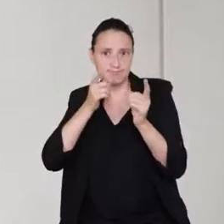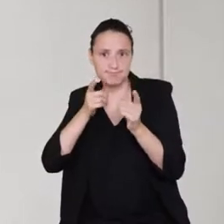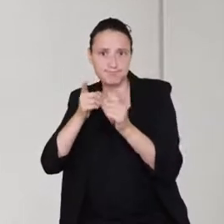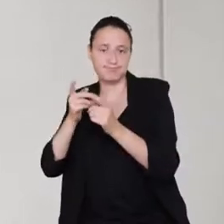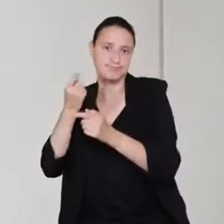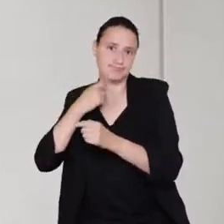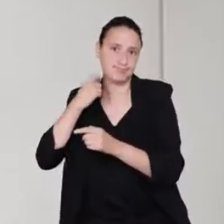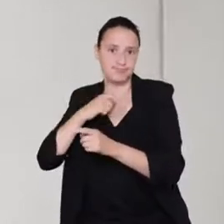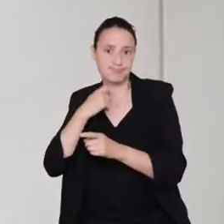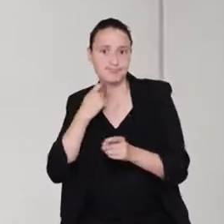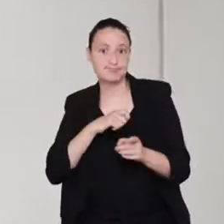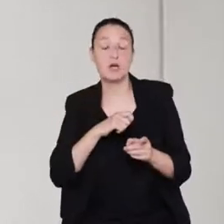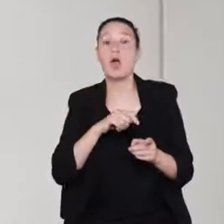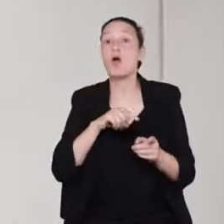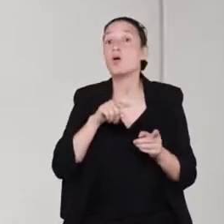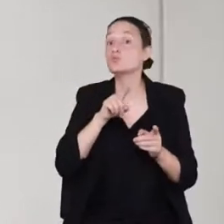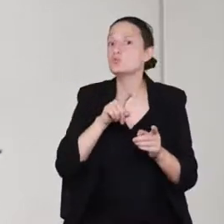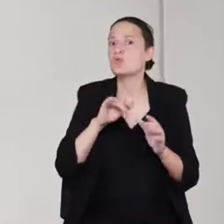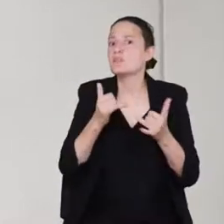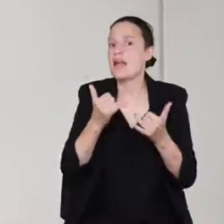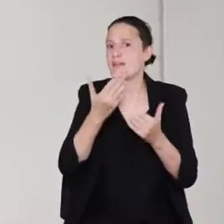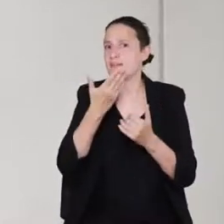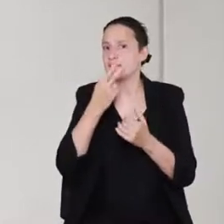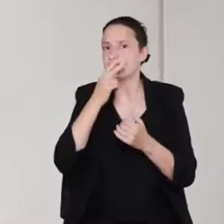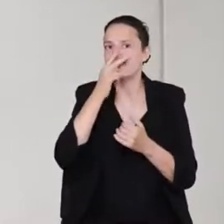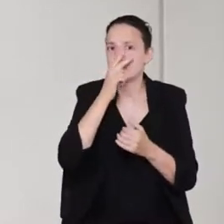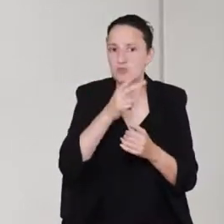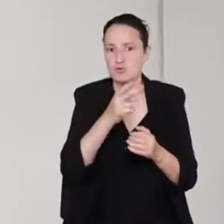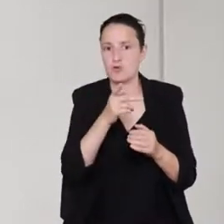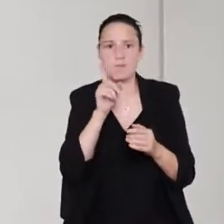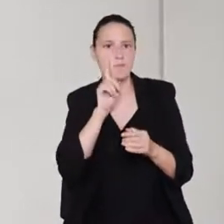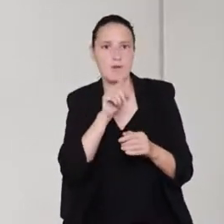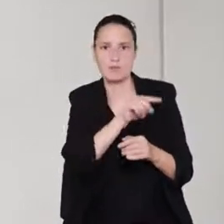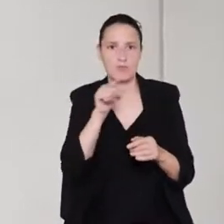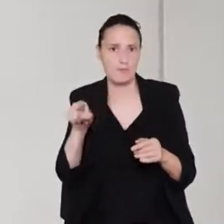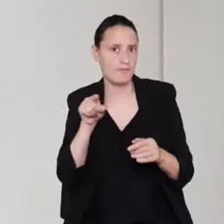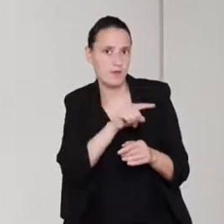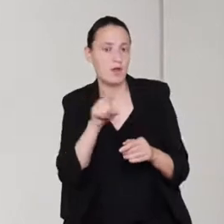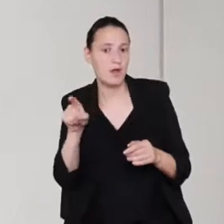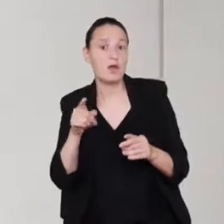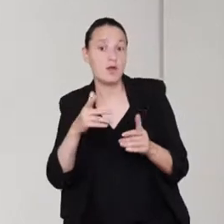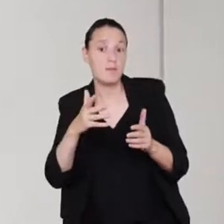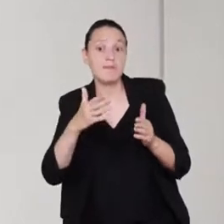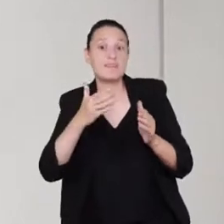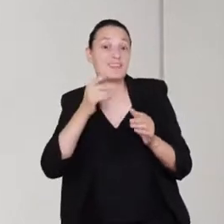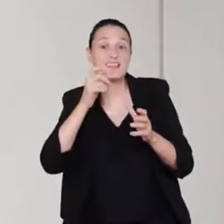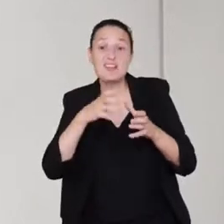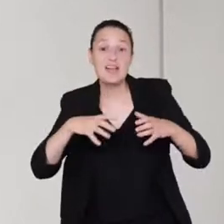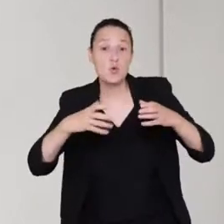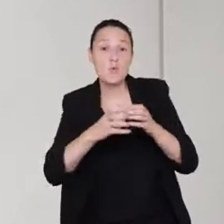Znaczy, jak panowie widzą wpływ tej wąskości, tej elity na ten dalszy rozwój historii Polski?